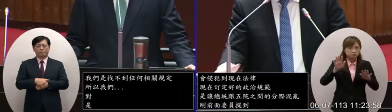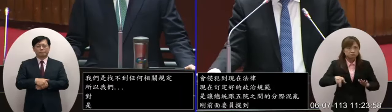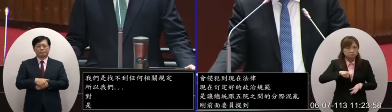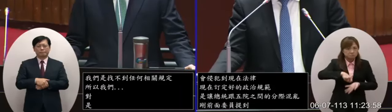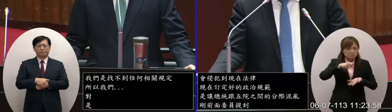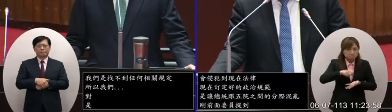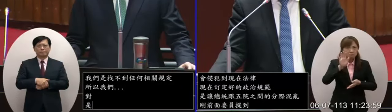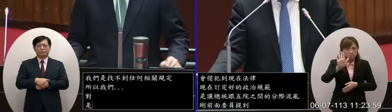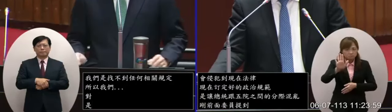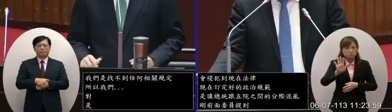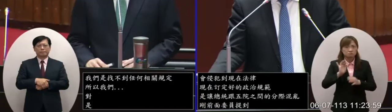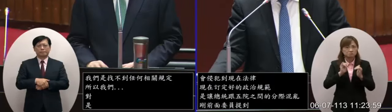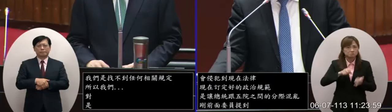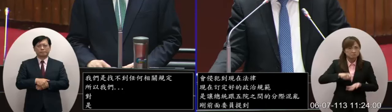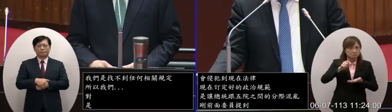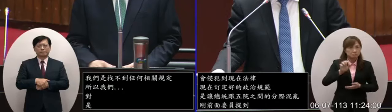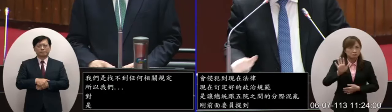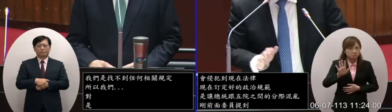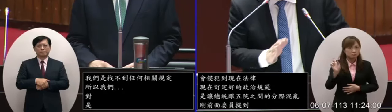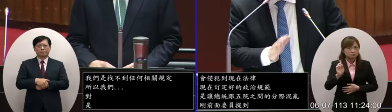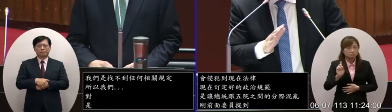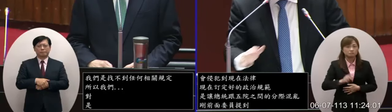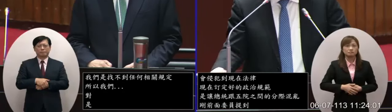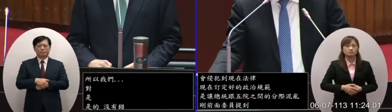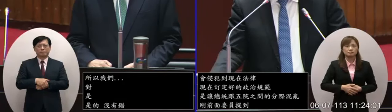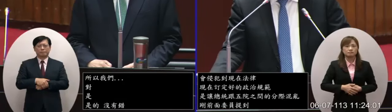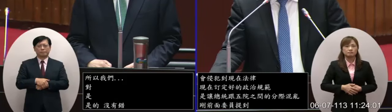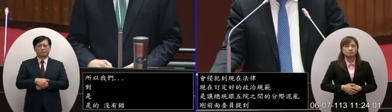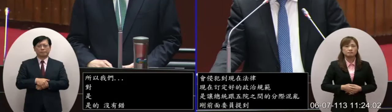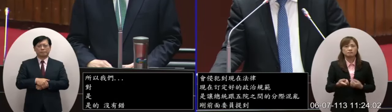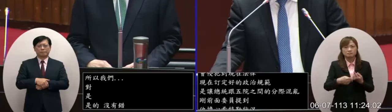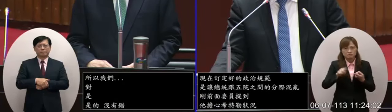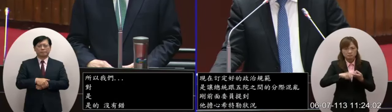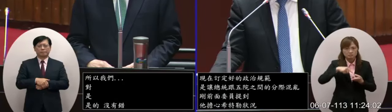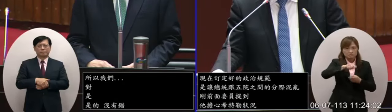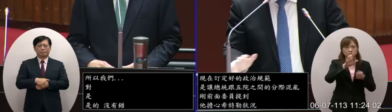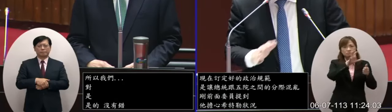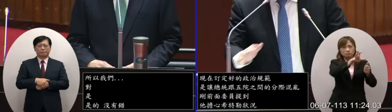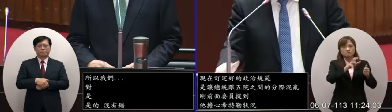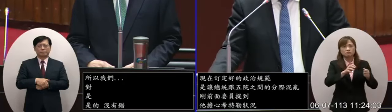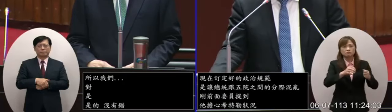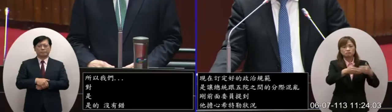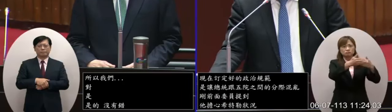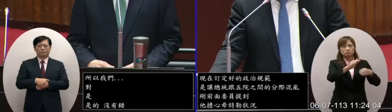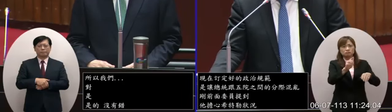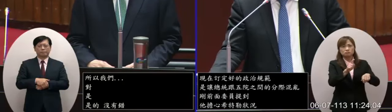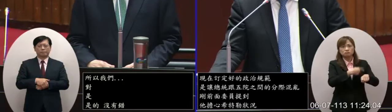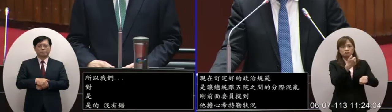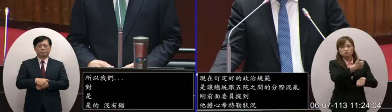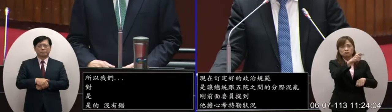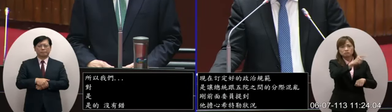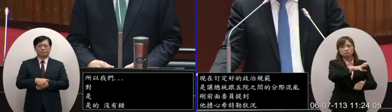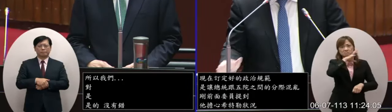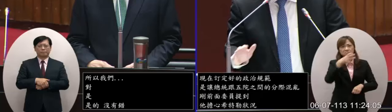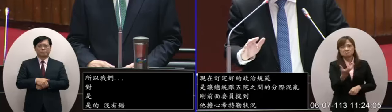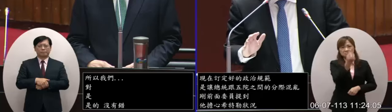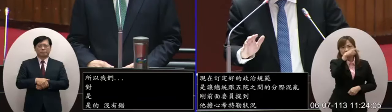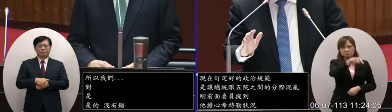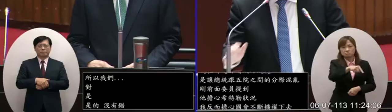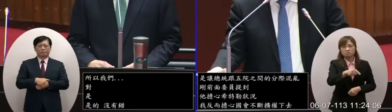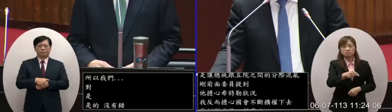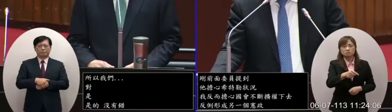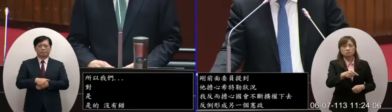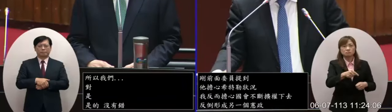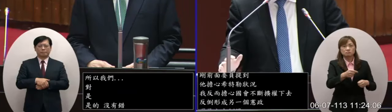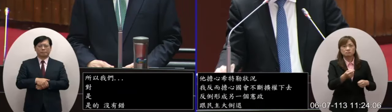忧，现今的社会要担忧的话，国际社会看到担忧，反倒是应该去谴责习近平所领导的这个集权专制的一个